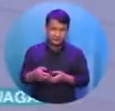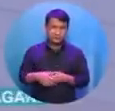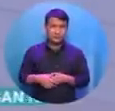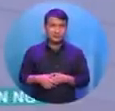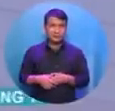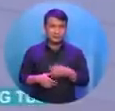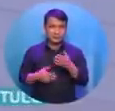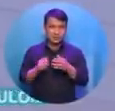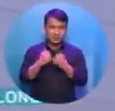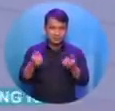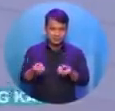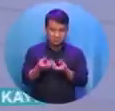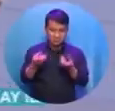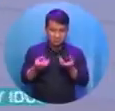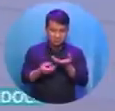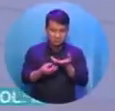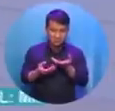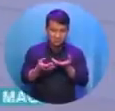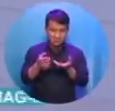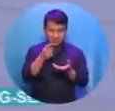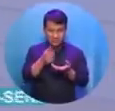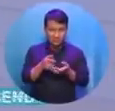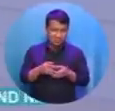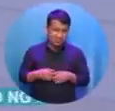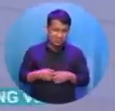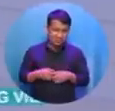edi paano yan? Luluto ka ng walang sibuyas, walang lasa.